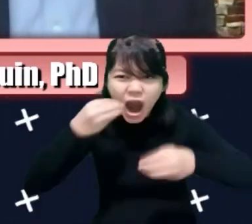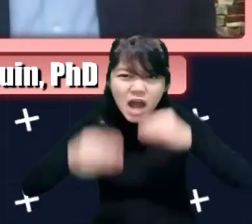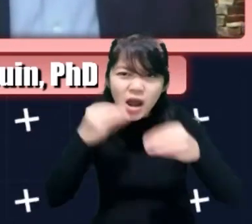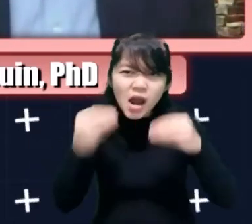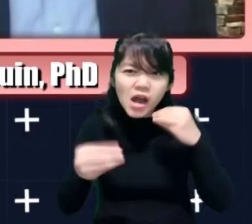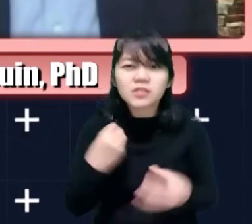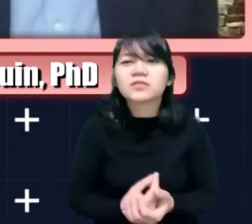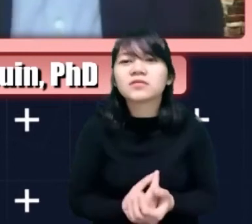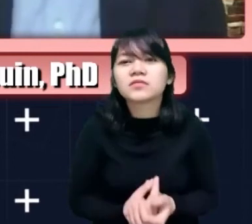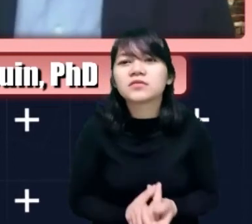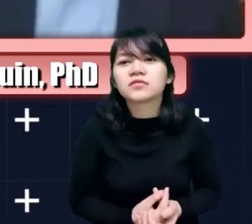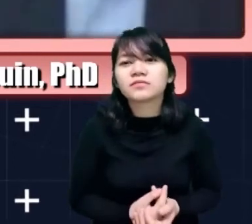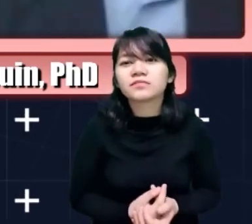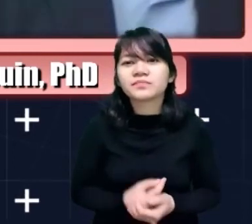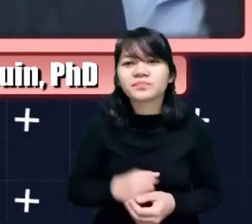yang ke